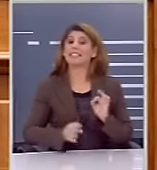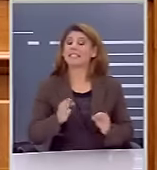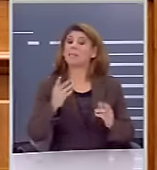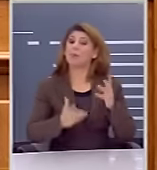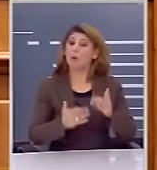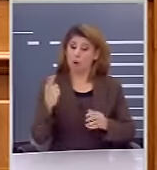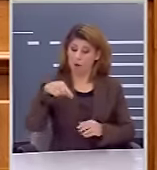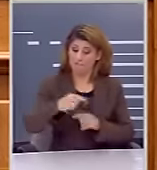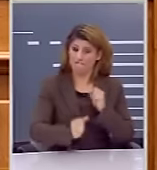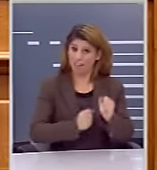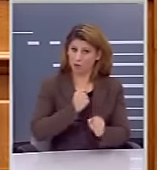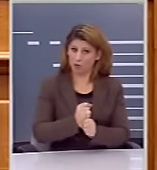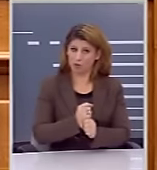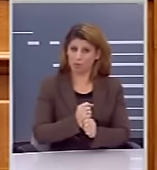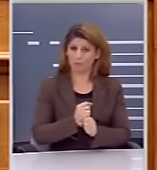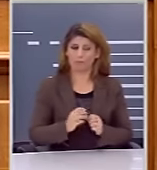προϋπολογισμού φέτος,